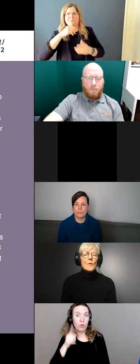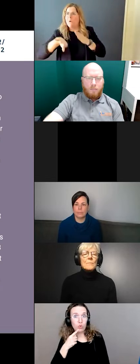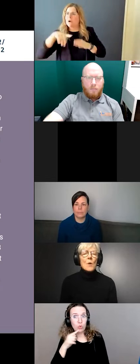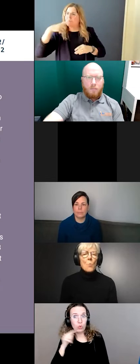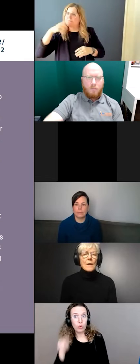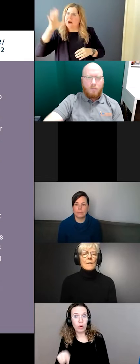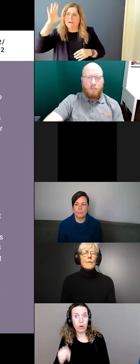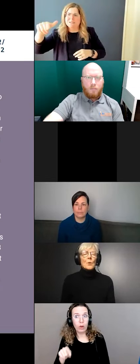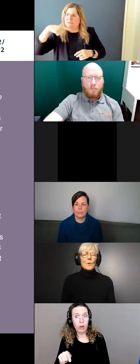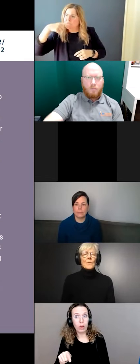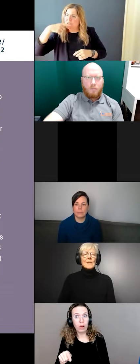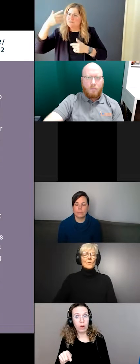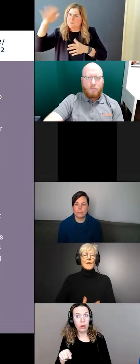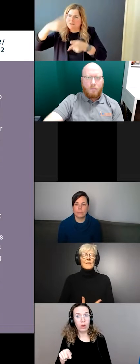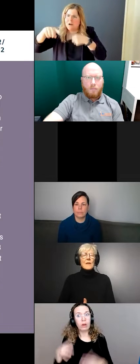des parents qui étaient sourds,